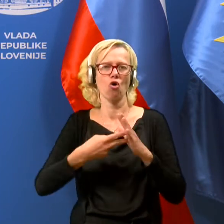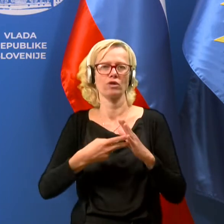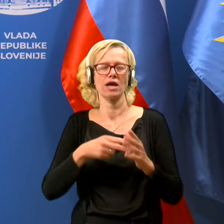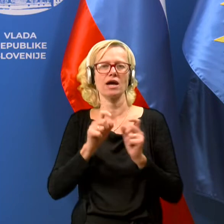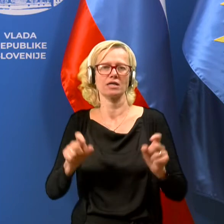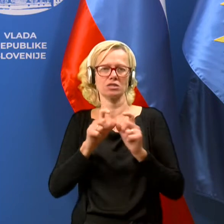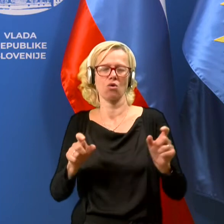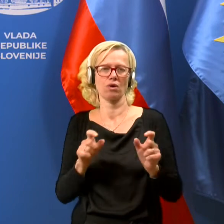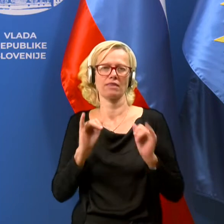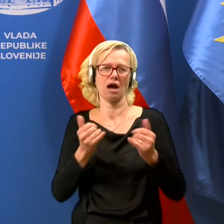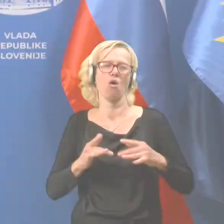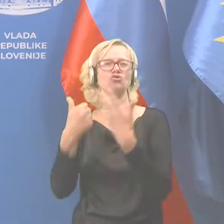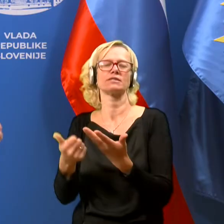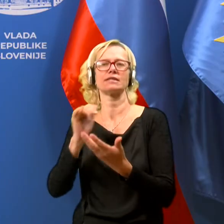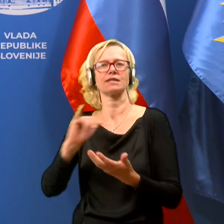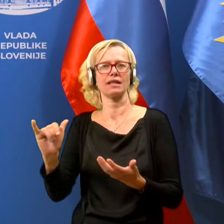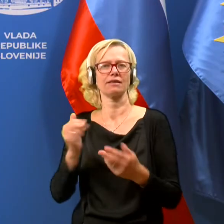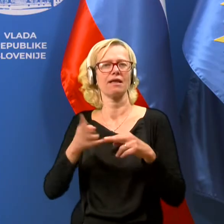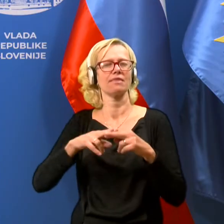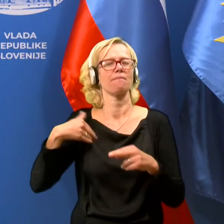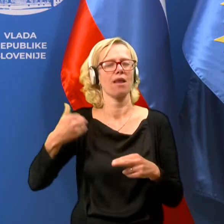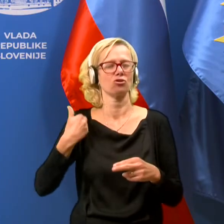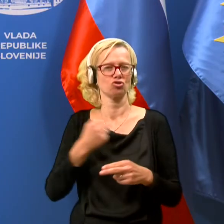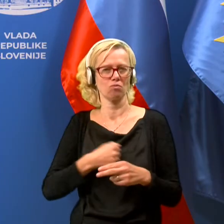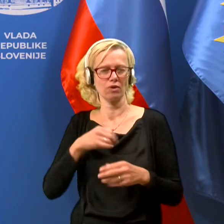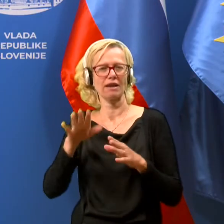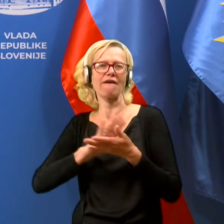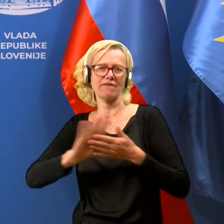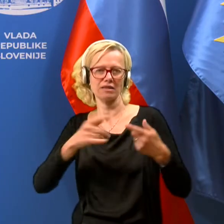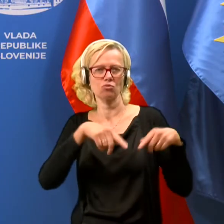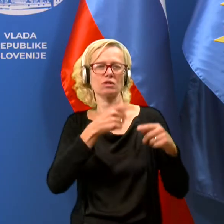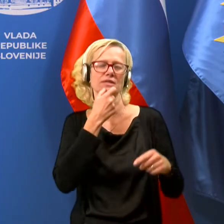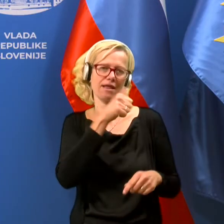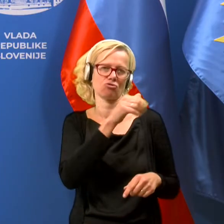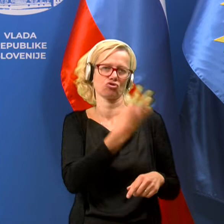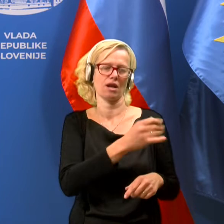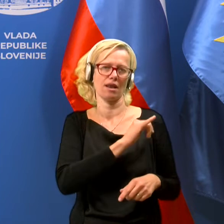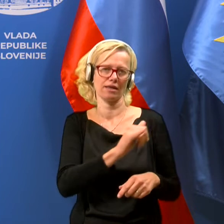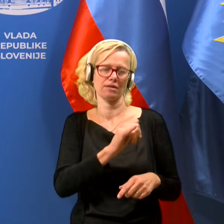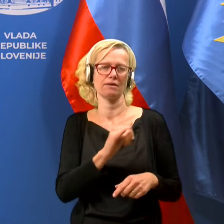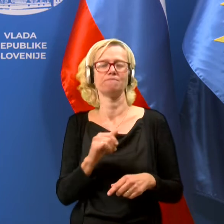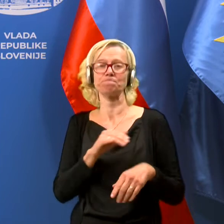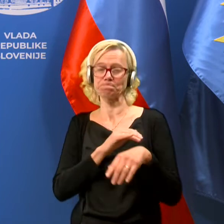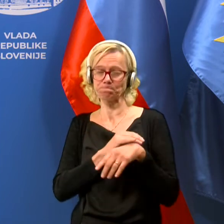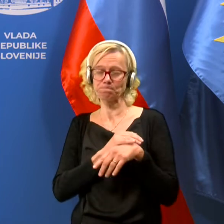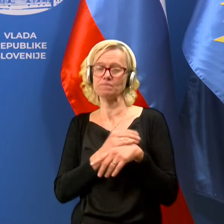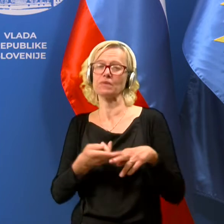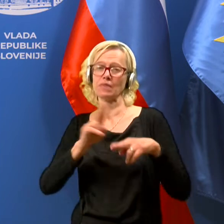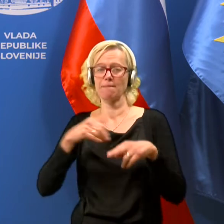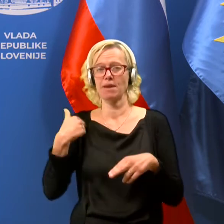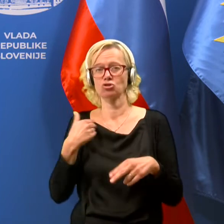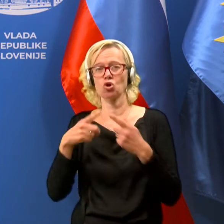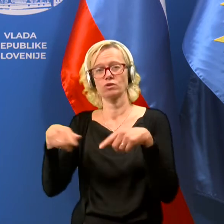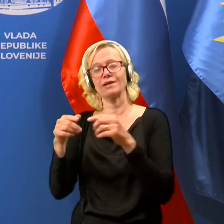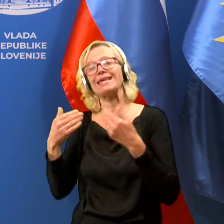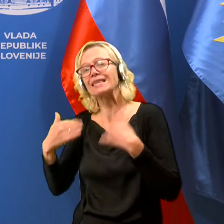odlašajo s tem dejanjem. Najmlajši bolnik na navadnem oddelku je star 41 let, najmlajši na